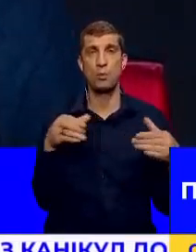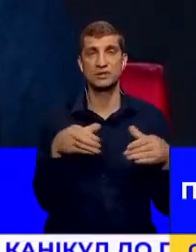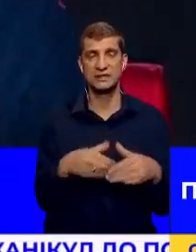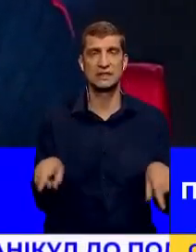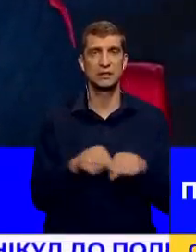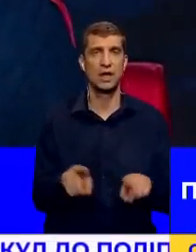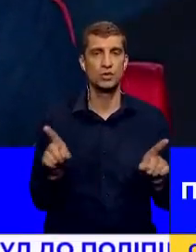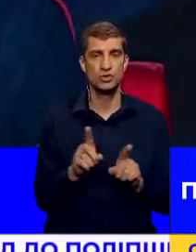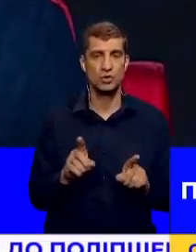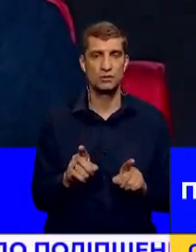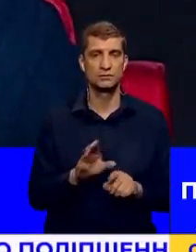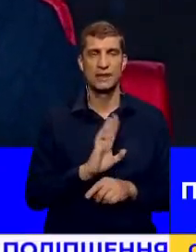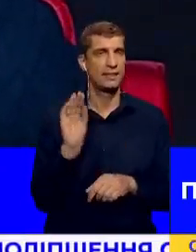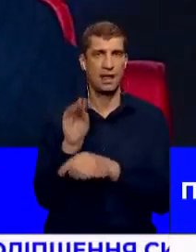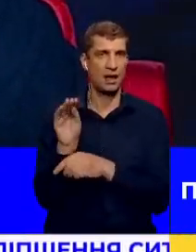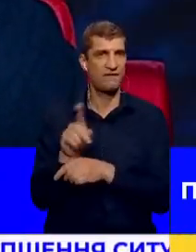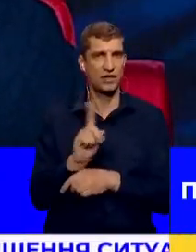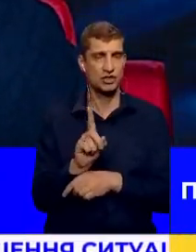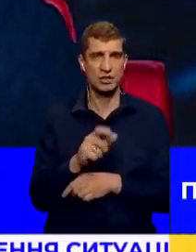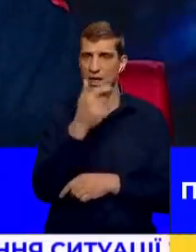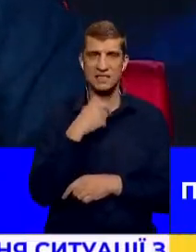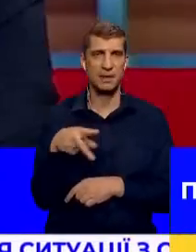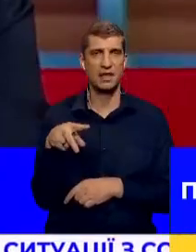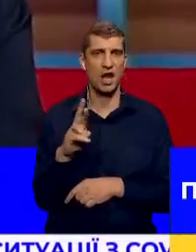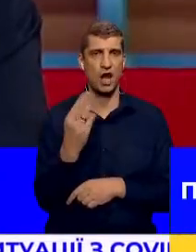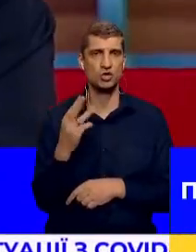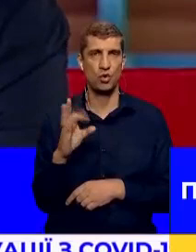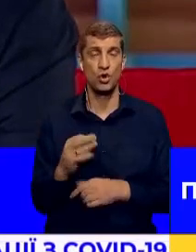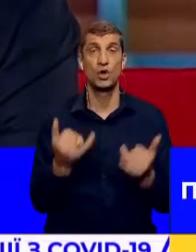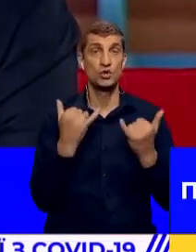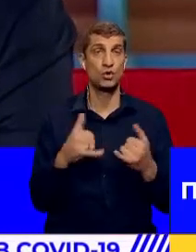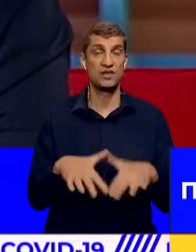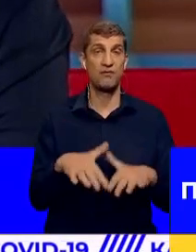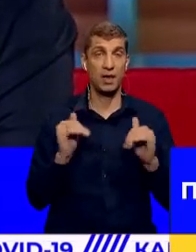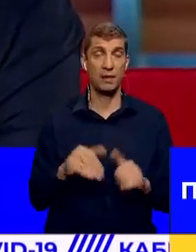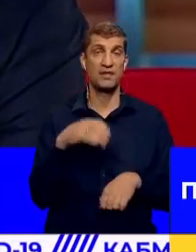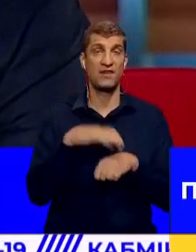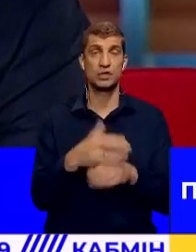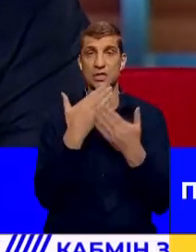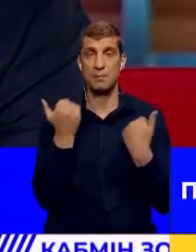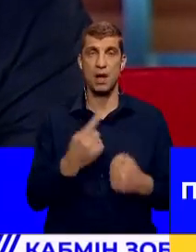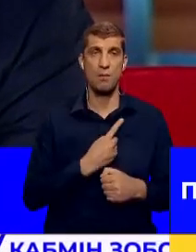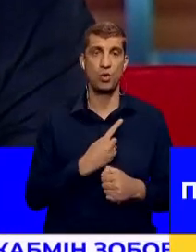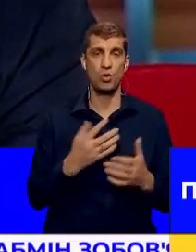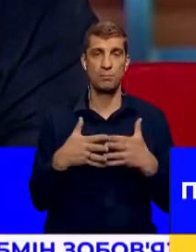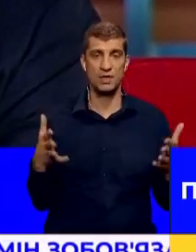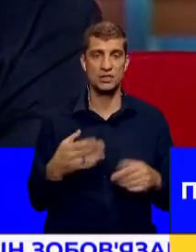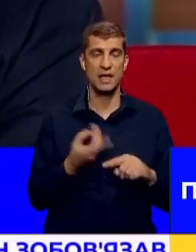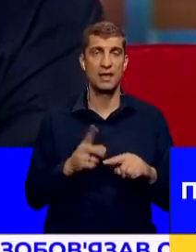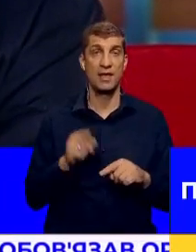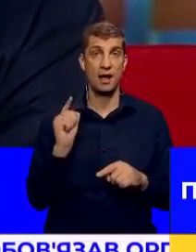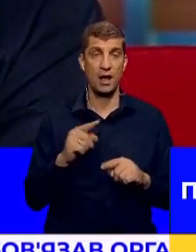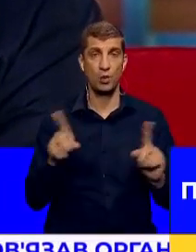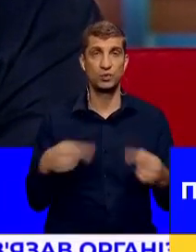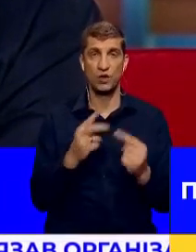що, не клевещіть, господин Ляшко. Сьогодні в парламенті фактично немає монобільшості, яка